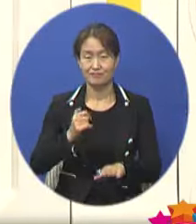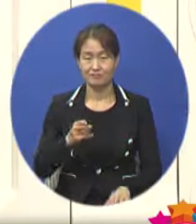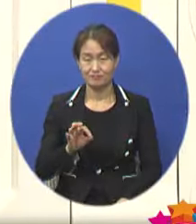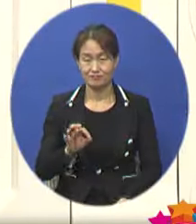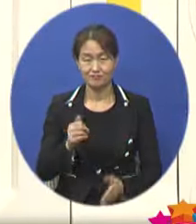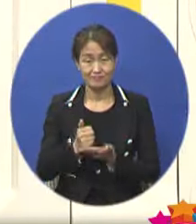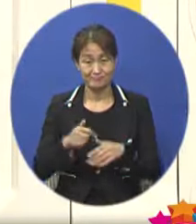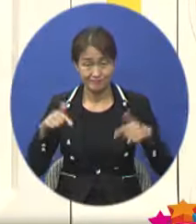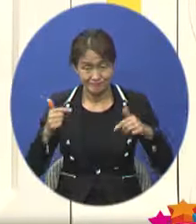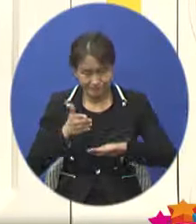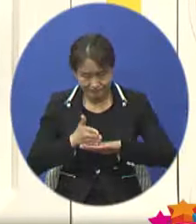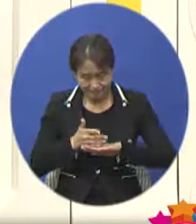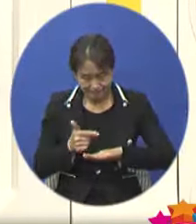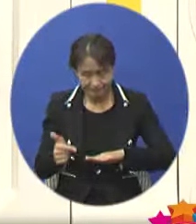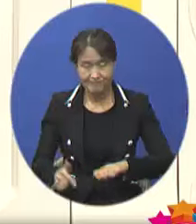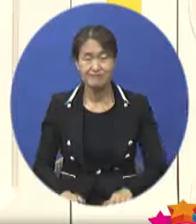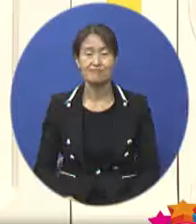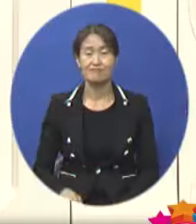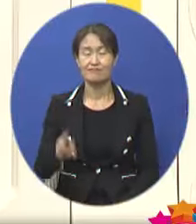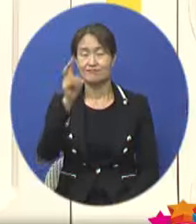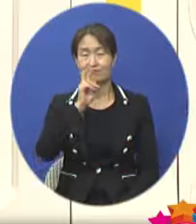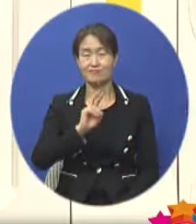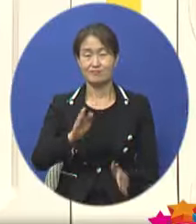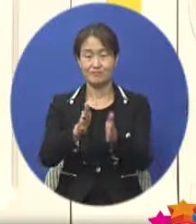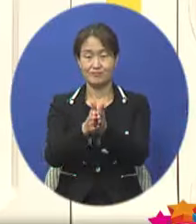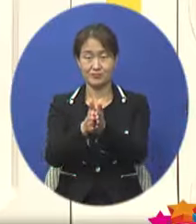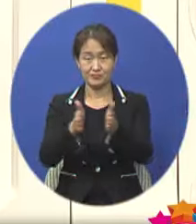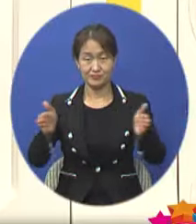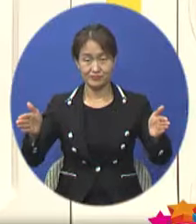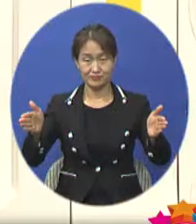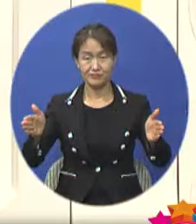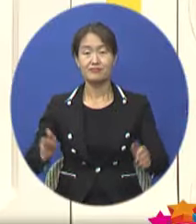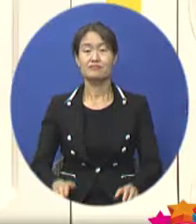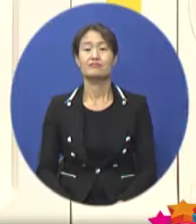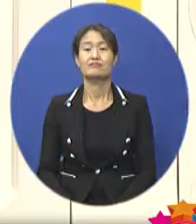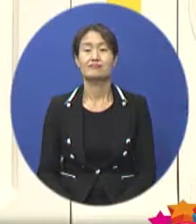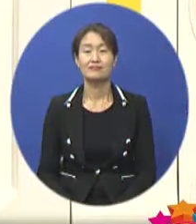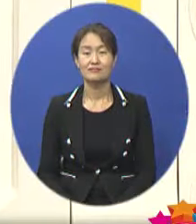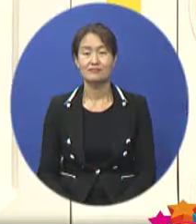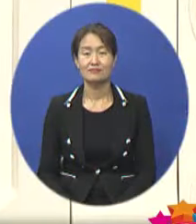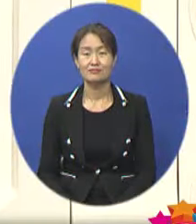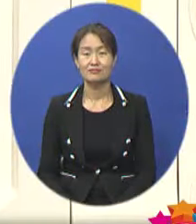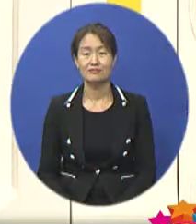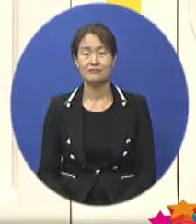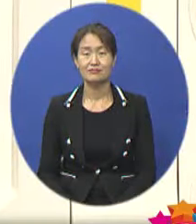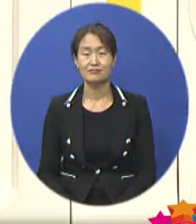감사합니다. 고맙습니다. 자, 음악 드리겠습니다. 음악! 갑시다. 갑시다.